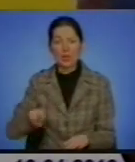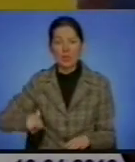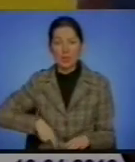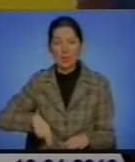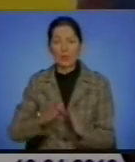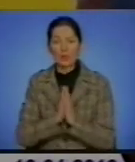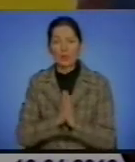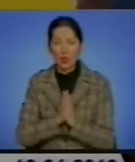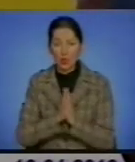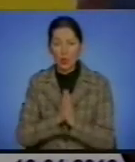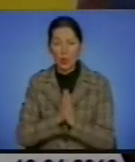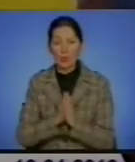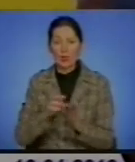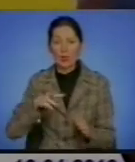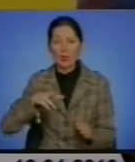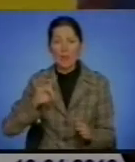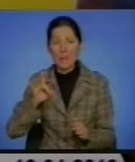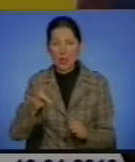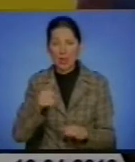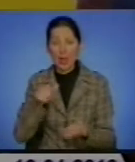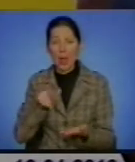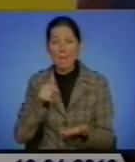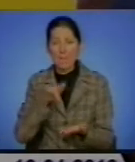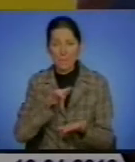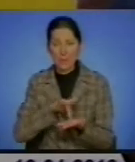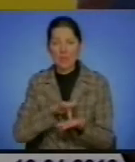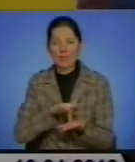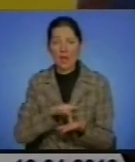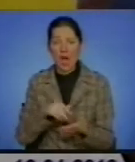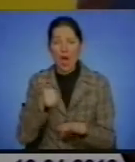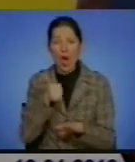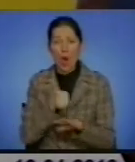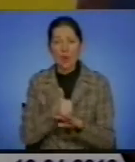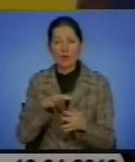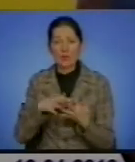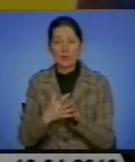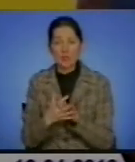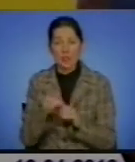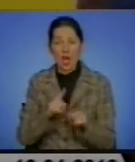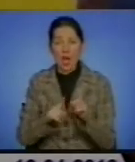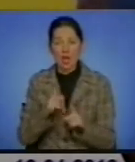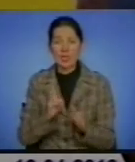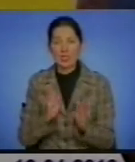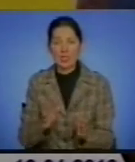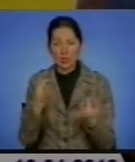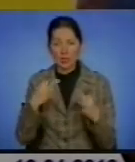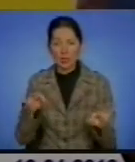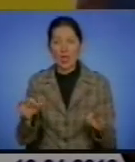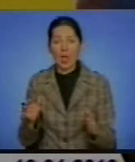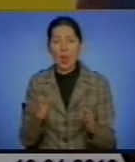прошу мерів міст, голів сільрад, як тільки дозволяє погода, організувати прибирання